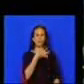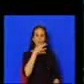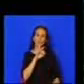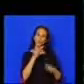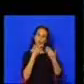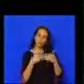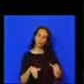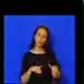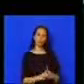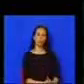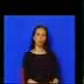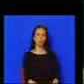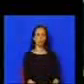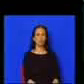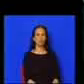בנכות ו...